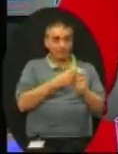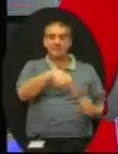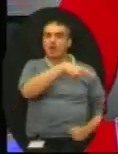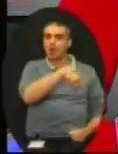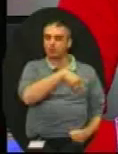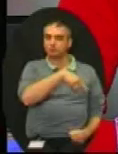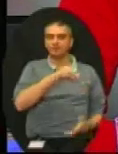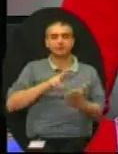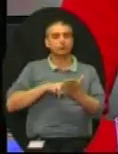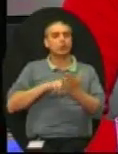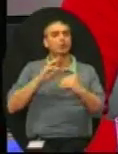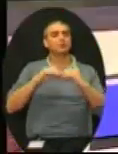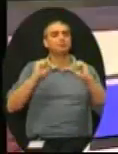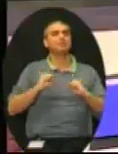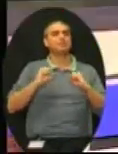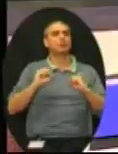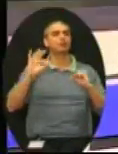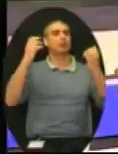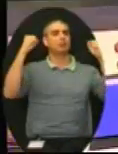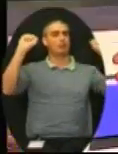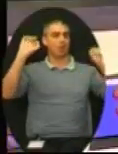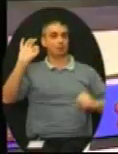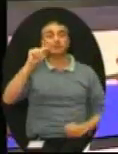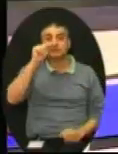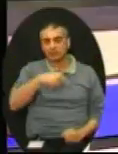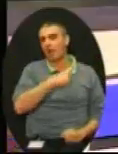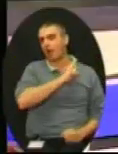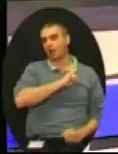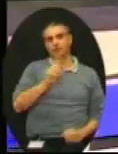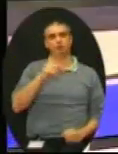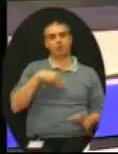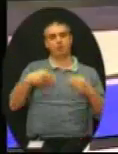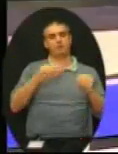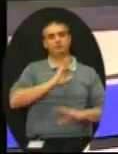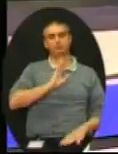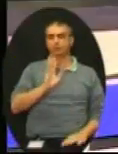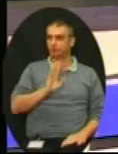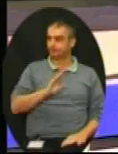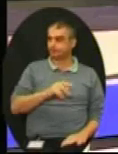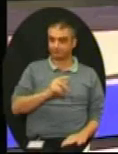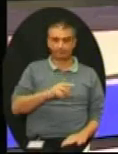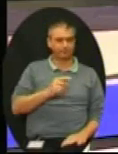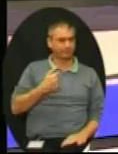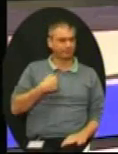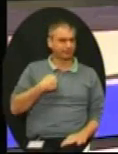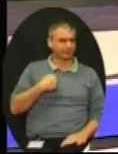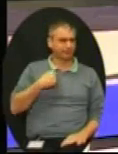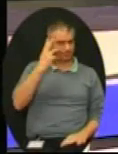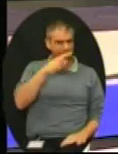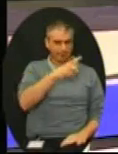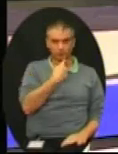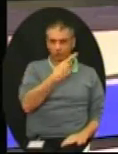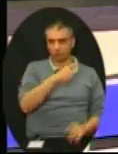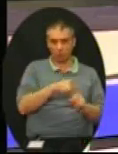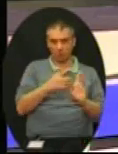מפלגות, ועל הזכויות הבסיסיות הדמוקרטיות. וכשאת אומרת את הדבר הזה, אז בעצם אני שומע אולי איזושהי